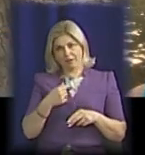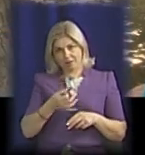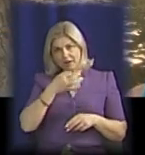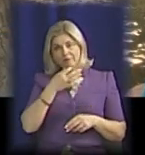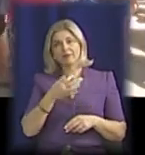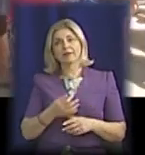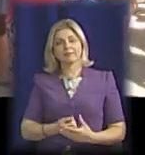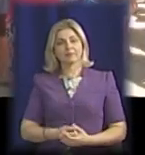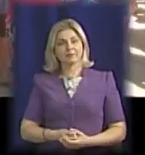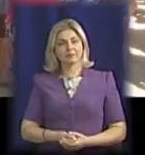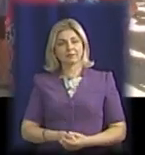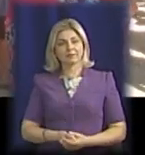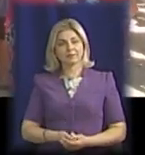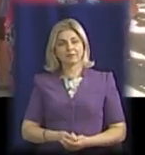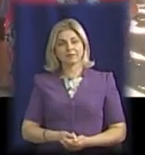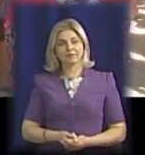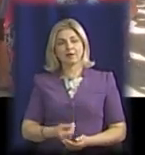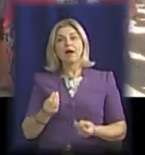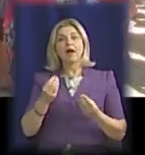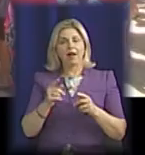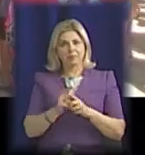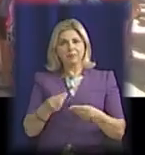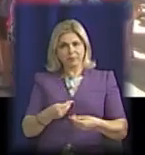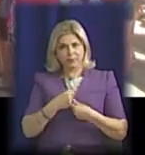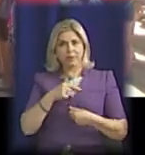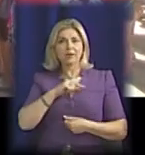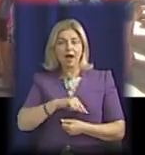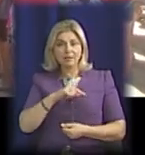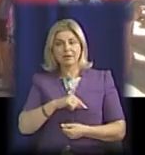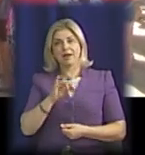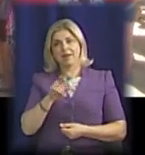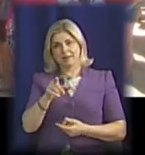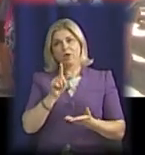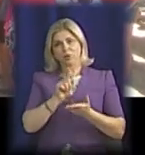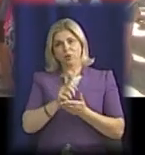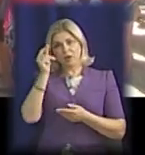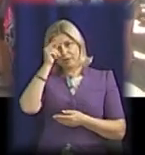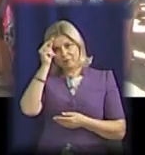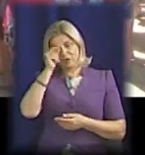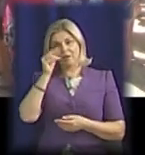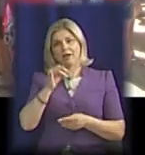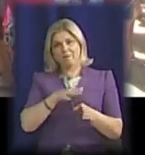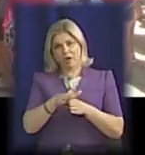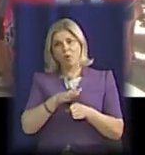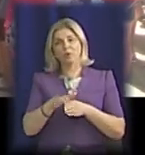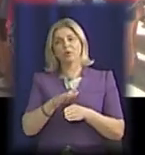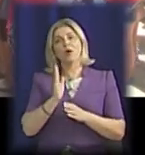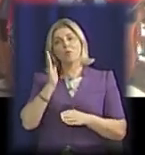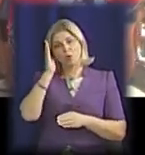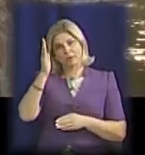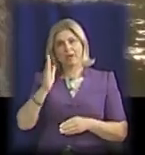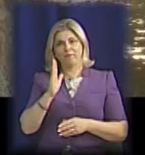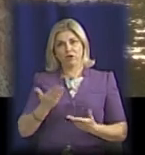і надають тобі настрій, і ти можеш навчитися їх та використовувати в дальшому